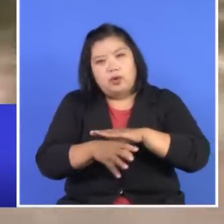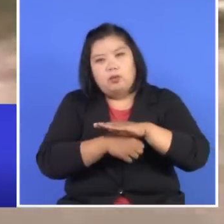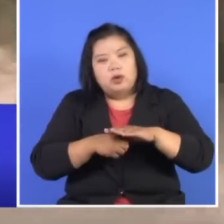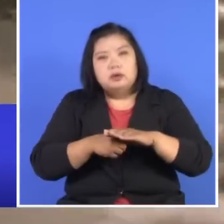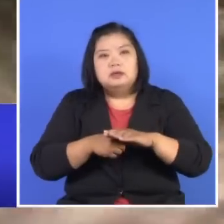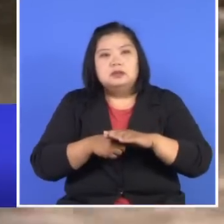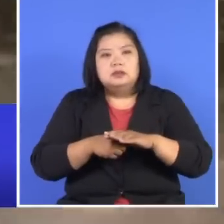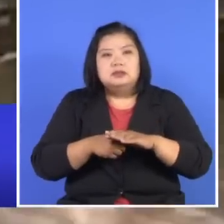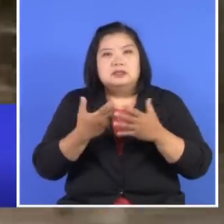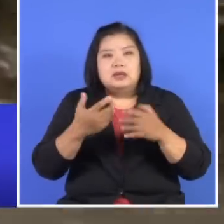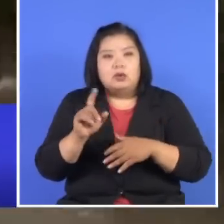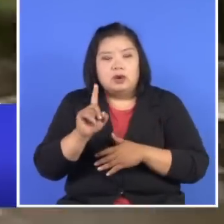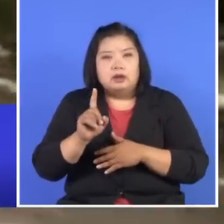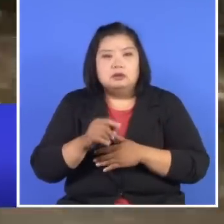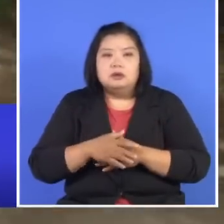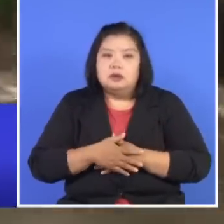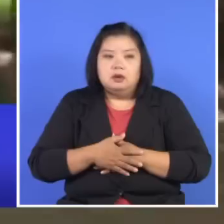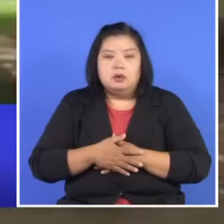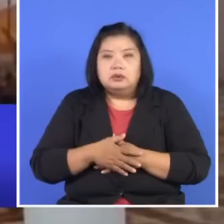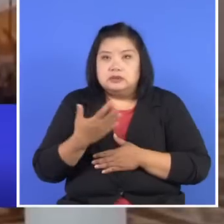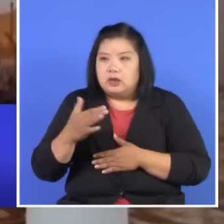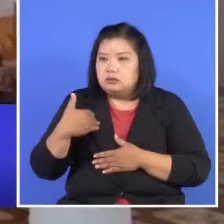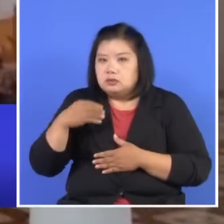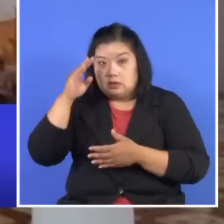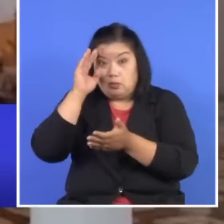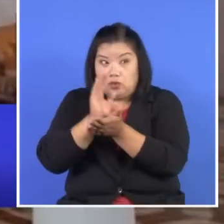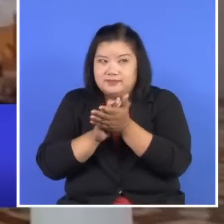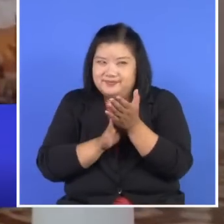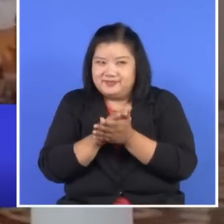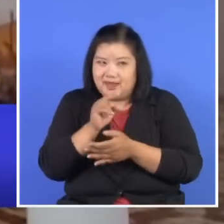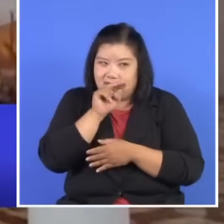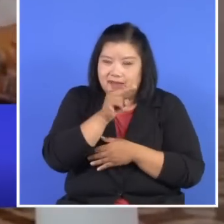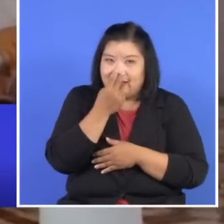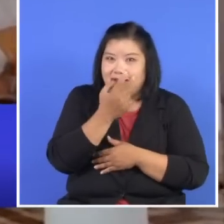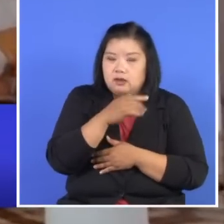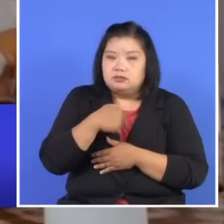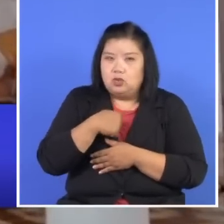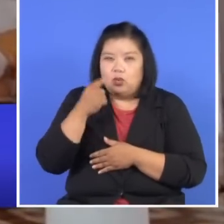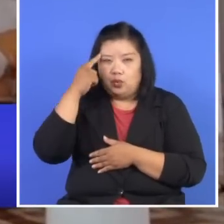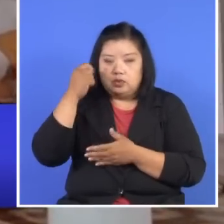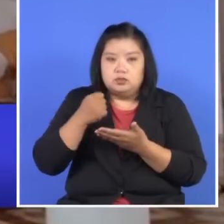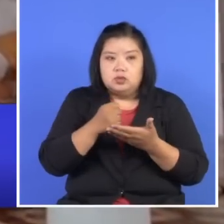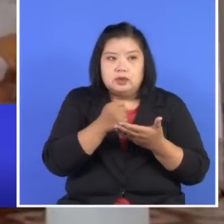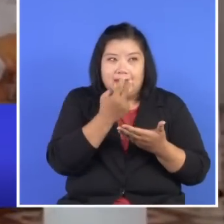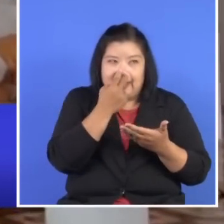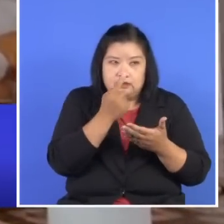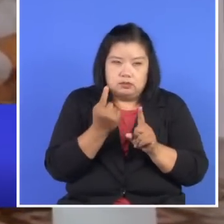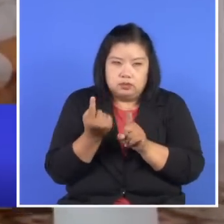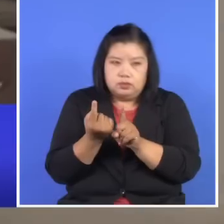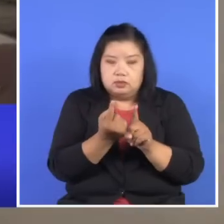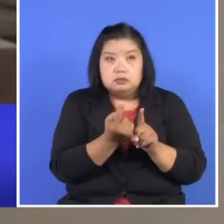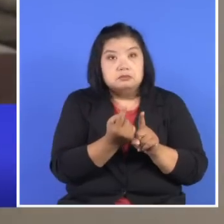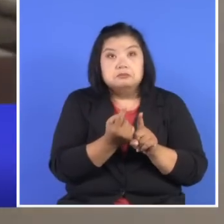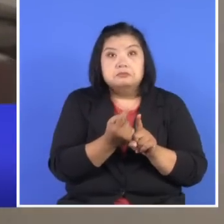าถึงเนี่ยวิ่งเลยค่ะวิ่งแล้วตำรวจชุดตรวจสายตรวจ2นายนะคะก็วิ่งตามคุณผู้ชมแต่ว่าไอ้เจ้าคนร้ายเนี่ยวิ่งแบบไม่